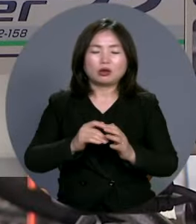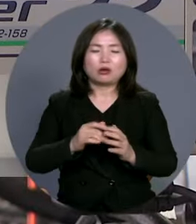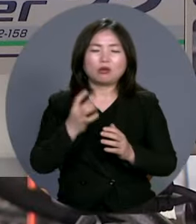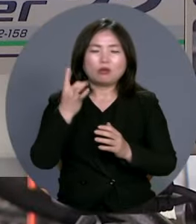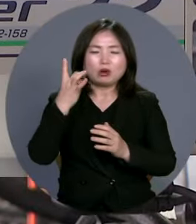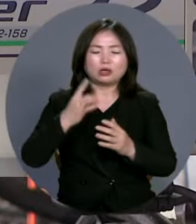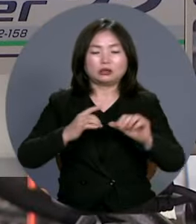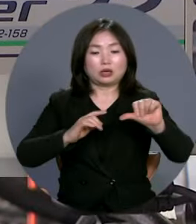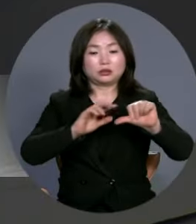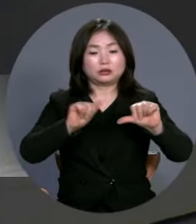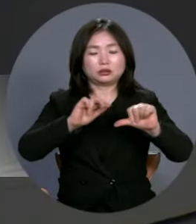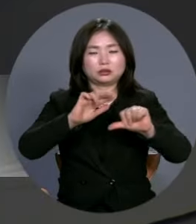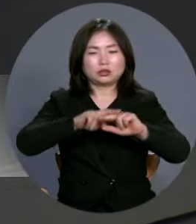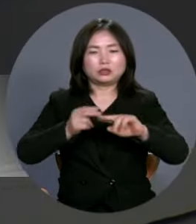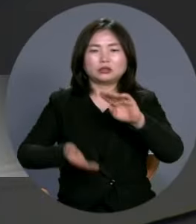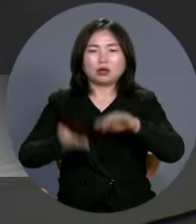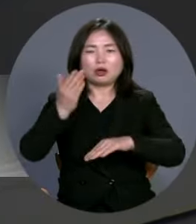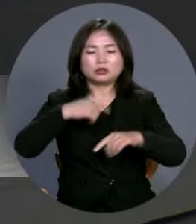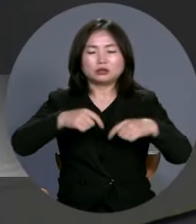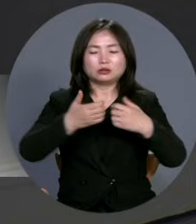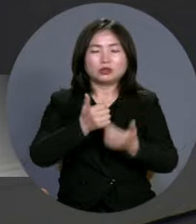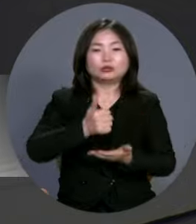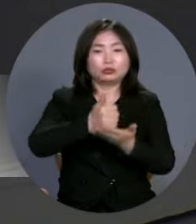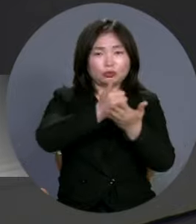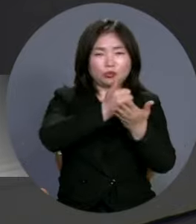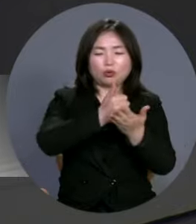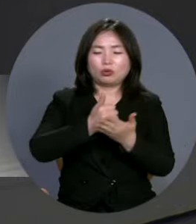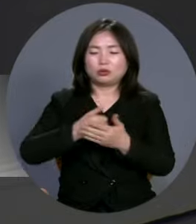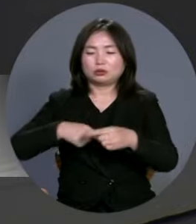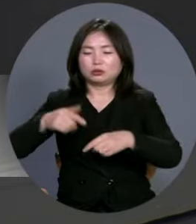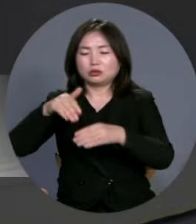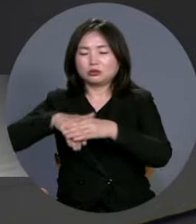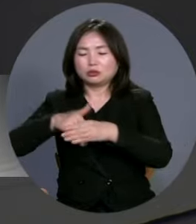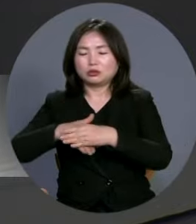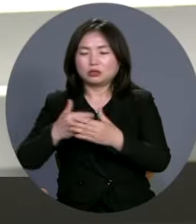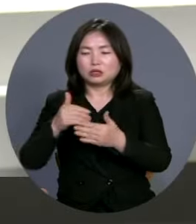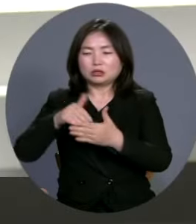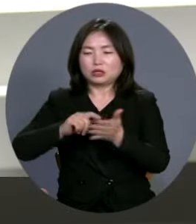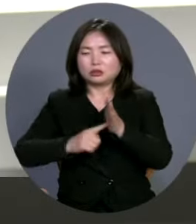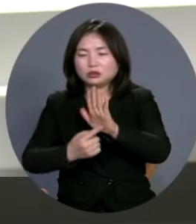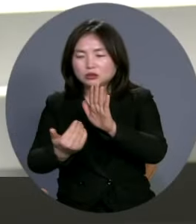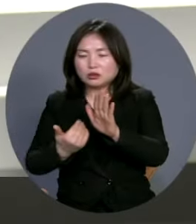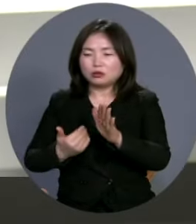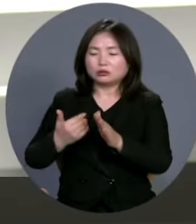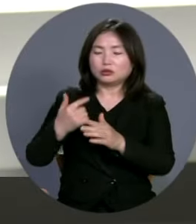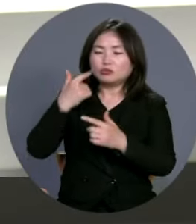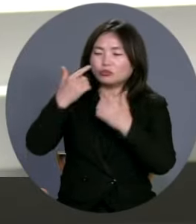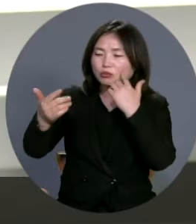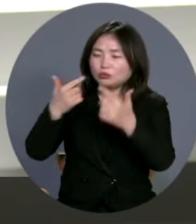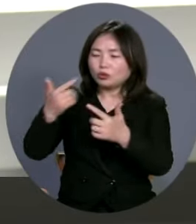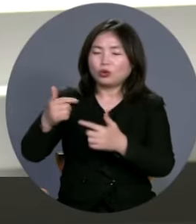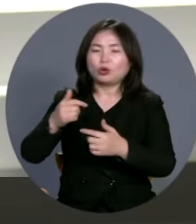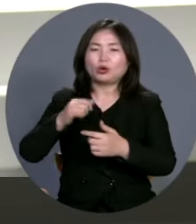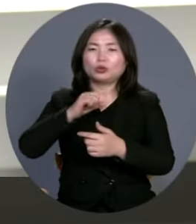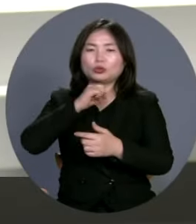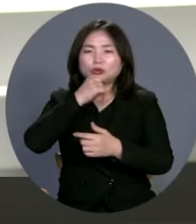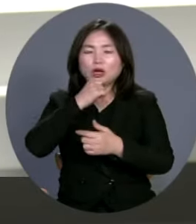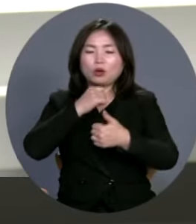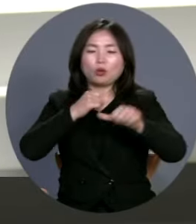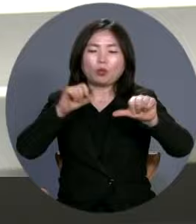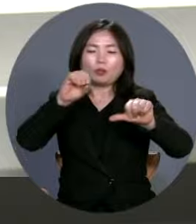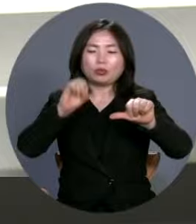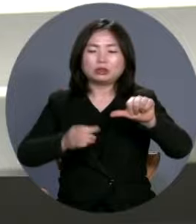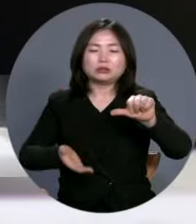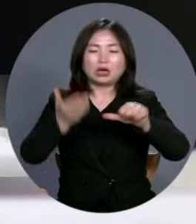원내 5석 이상의 정당이 추천했거나 선거기간 개시일 전 언론기관이 실시한 여론조사에서